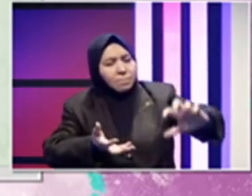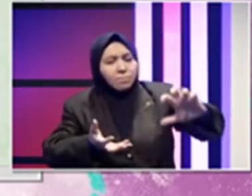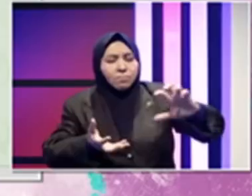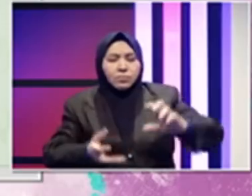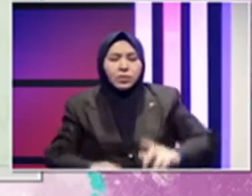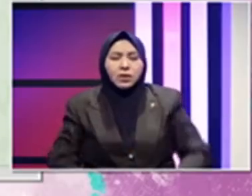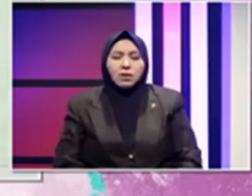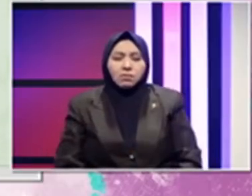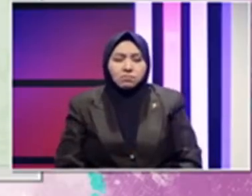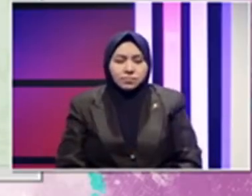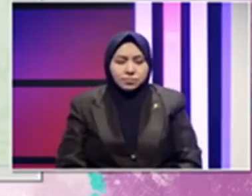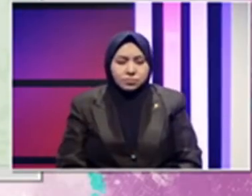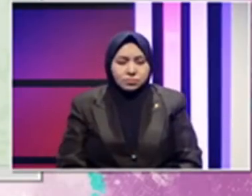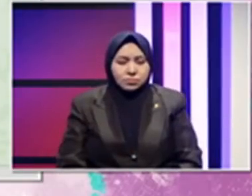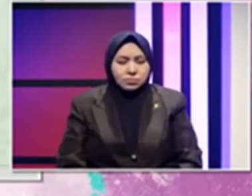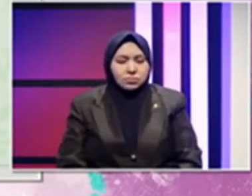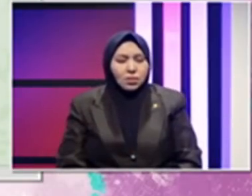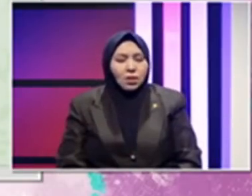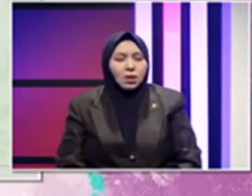نكير